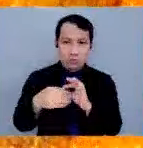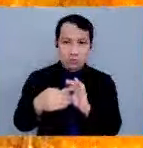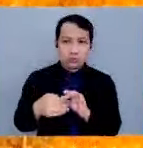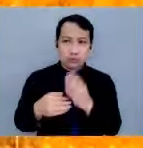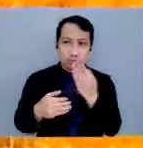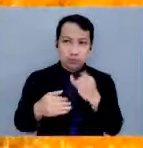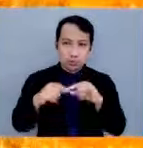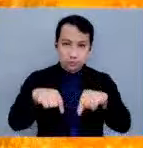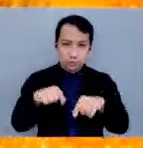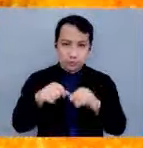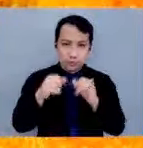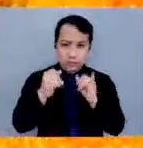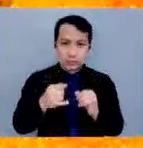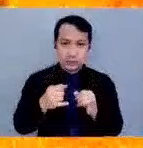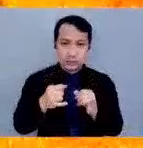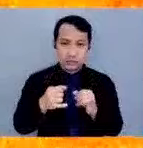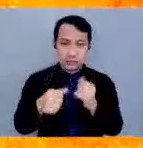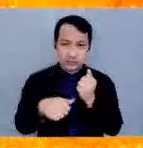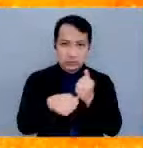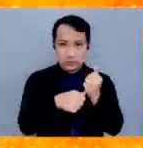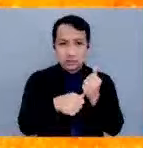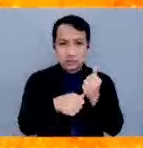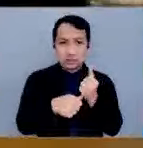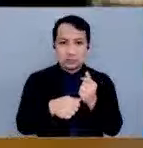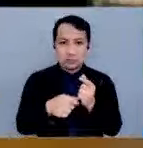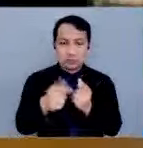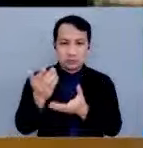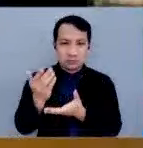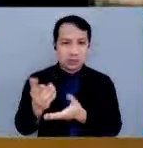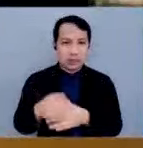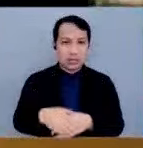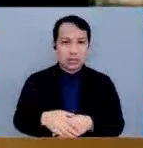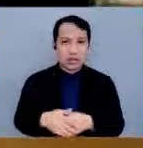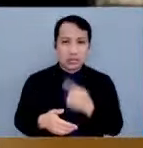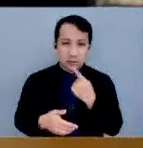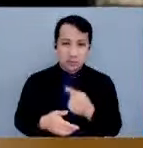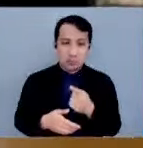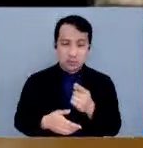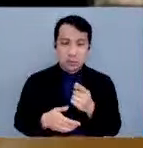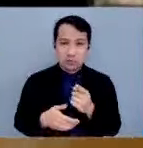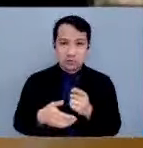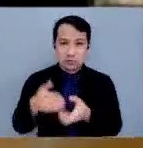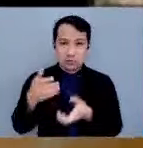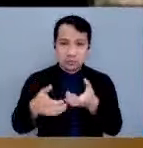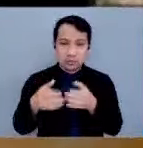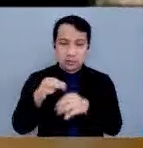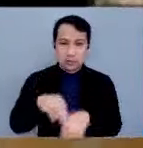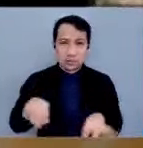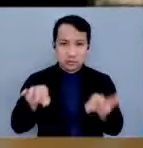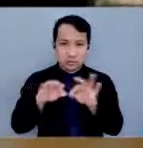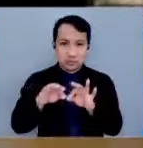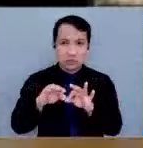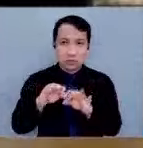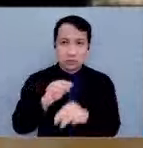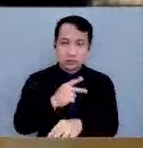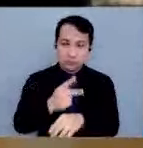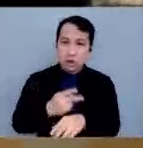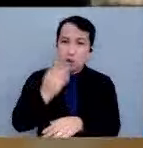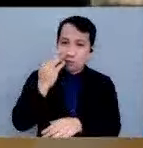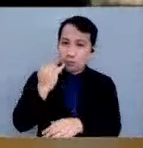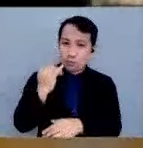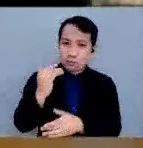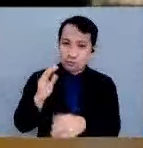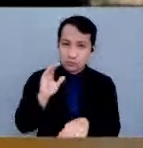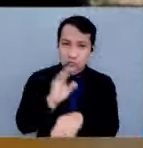isang inquiry in aid of legislation. Ayon sa Korte Suprema, importante ang kapangyarihan ito para pilitin ang mga